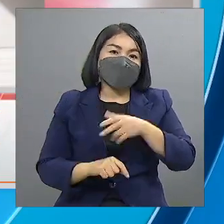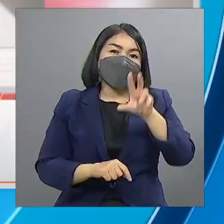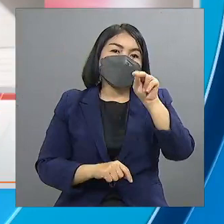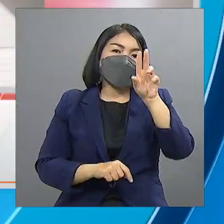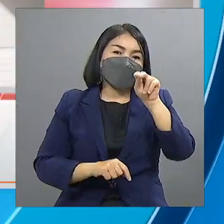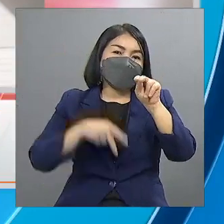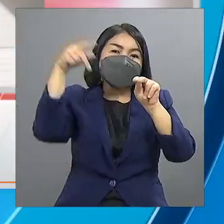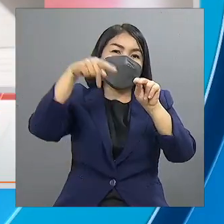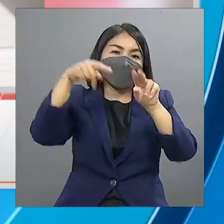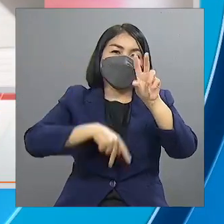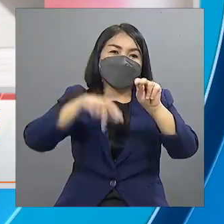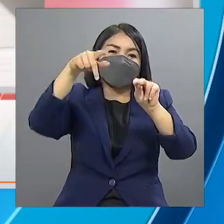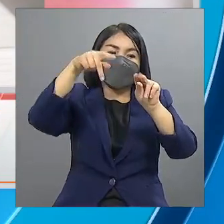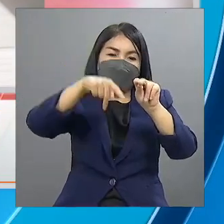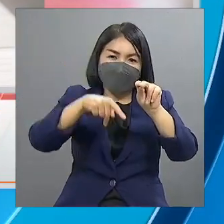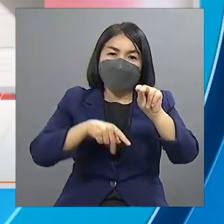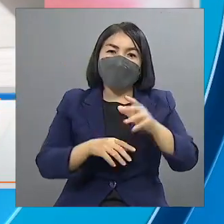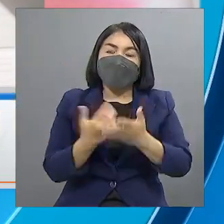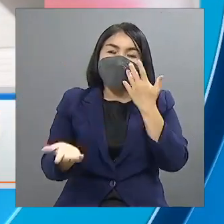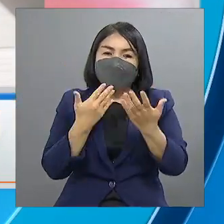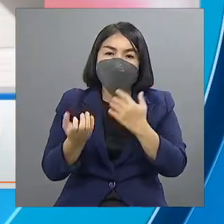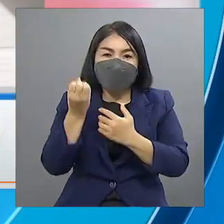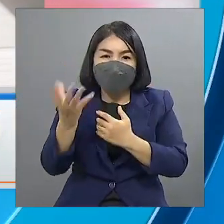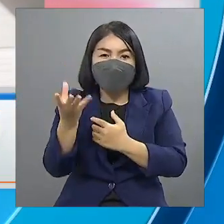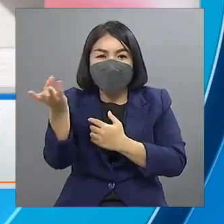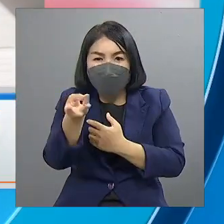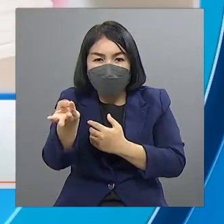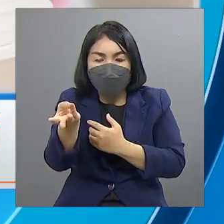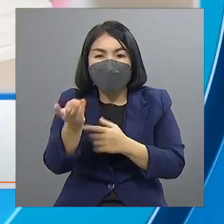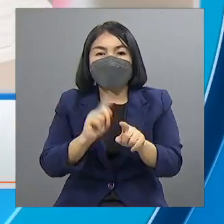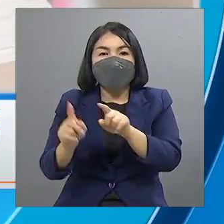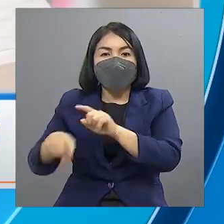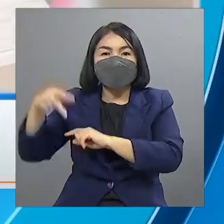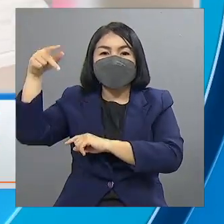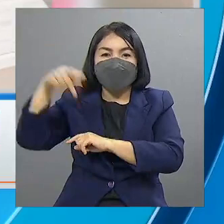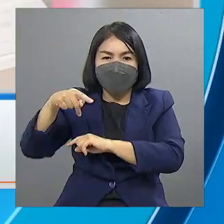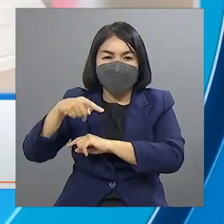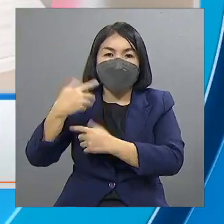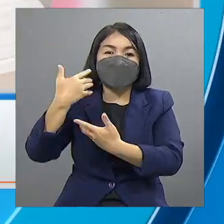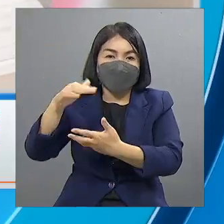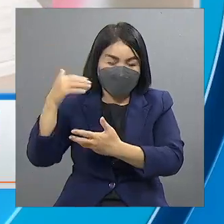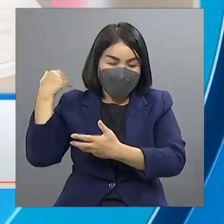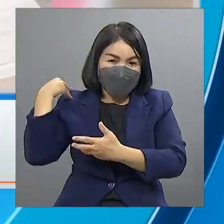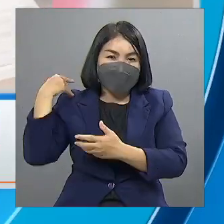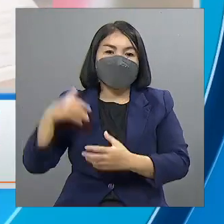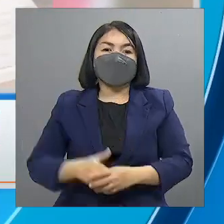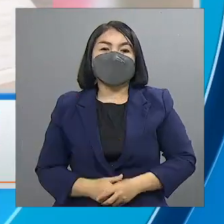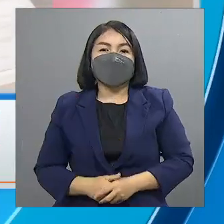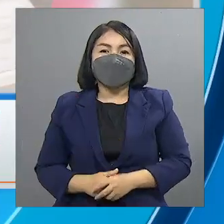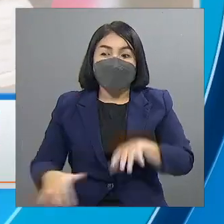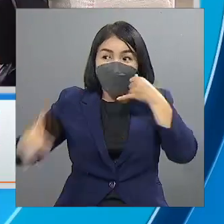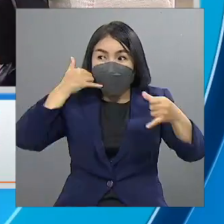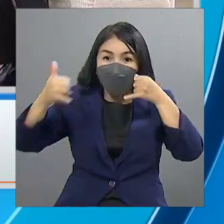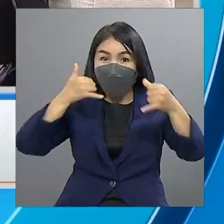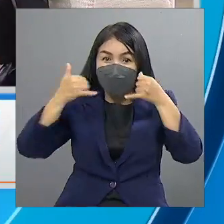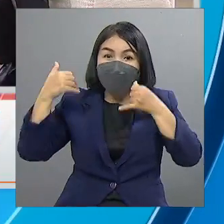ว่าจะสั่งน้อยสั่งมากเท่าไหร่ก็จะ30บาททุกออเดอร์เลย ชื่นใจไปทันเพราะว่าสายเข้าอีกแล้ว สายเข้าเรียบร้อยแล้ว นี่แสดงว่ามี